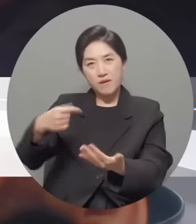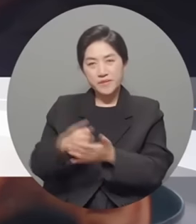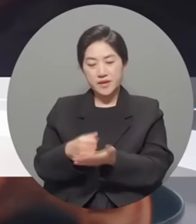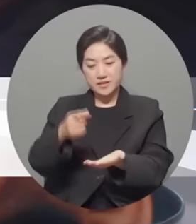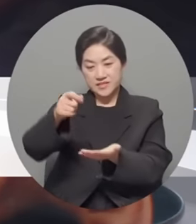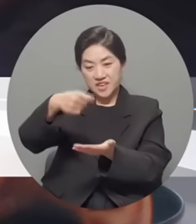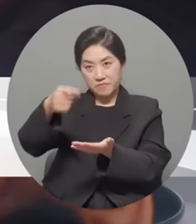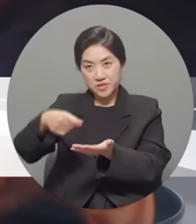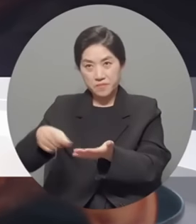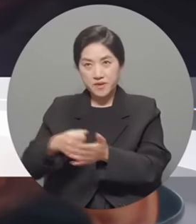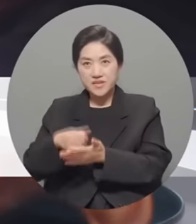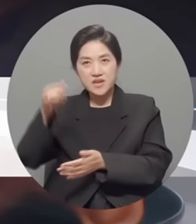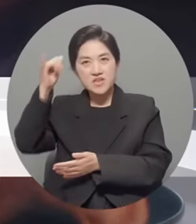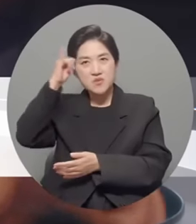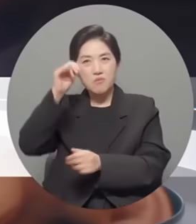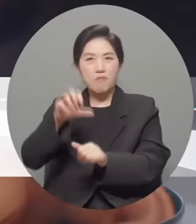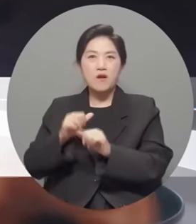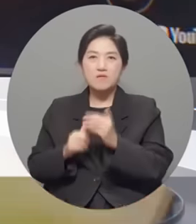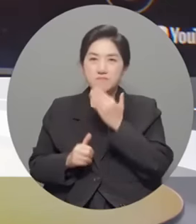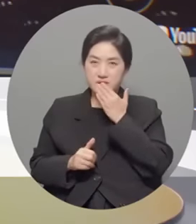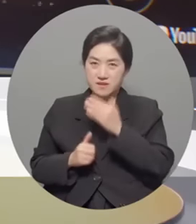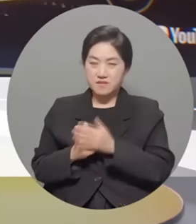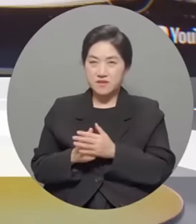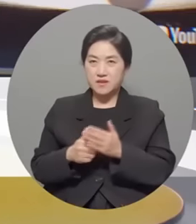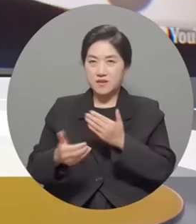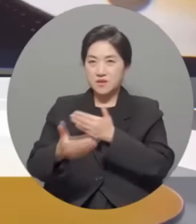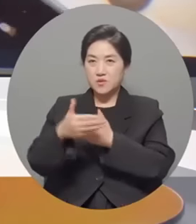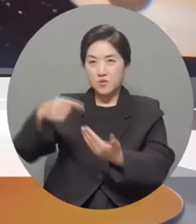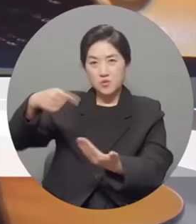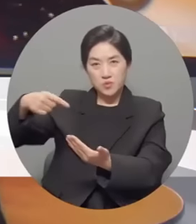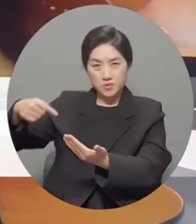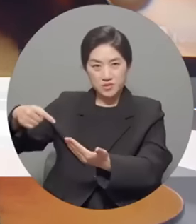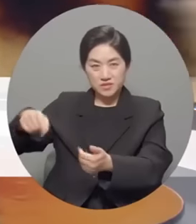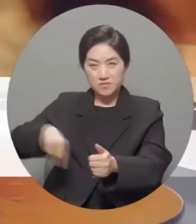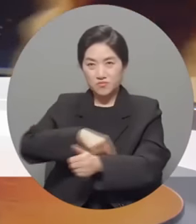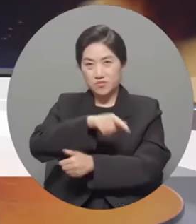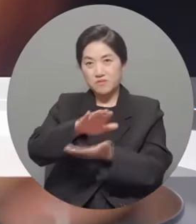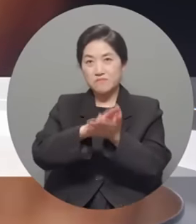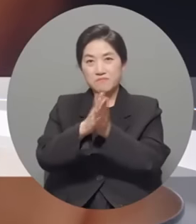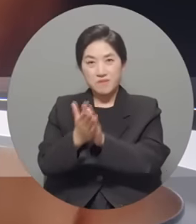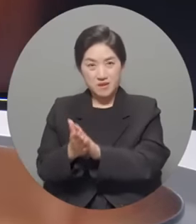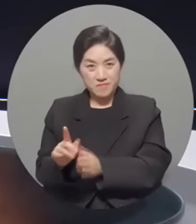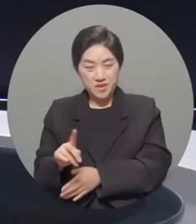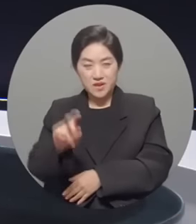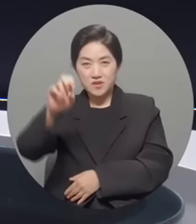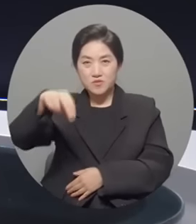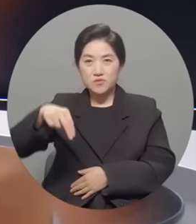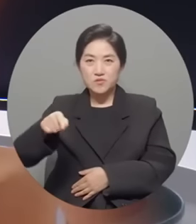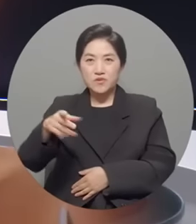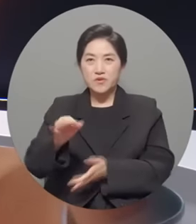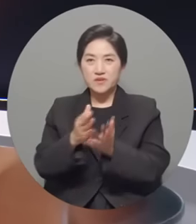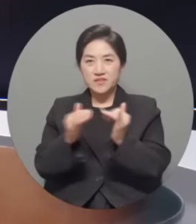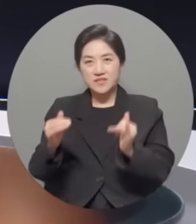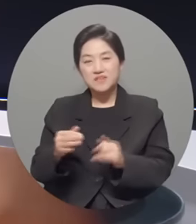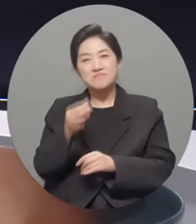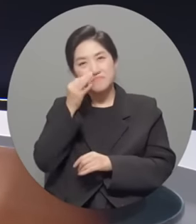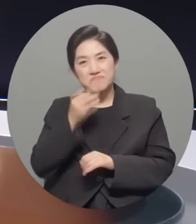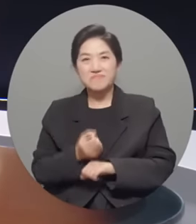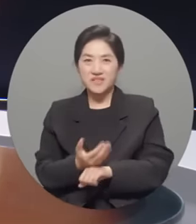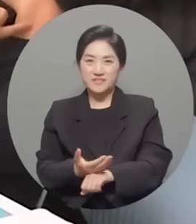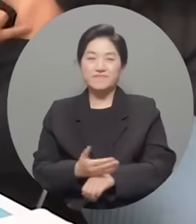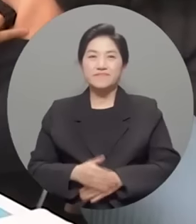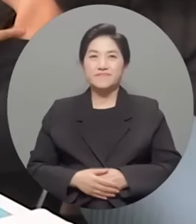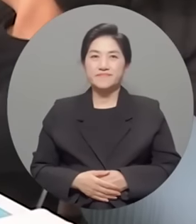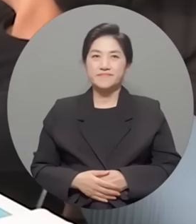때도 인공지능을 활용할 수 있다고 하는데요. 달라질 교실의 모습을 유서영 기자가 살펴봤습니다.